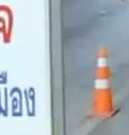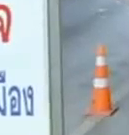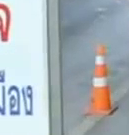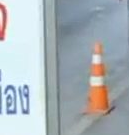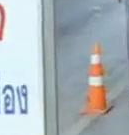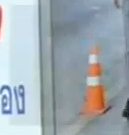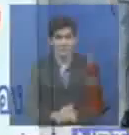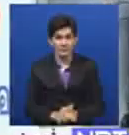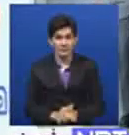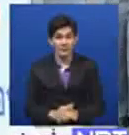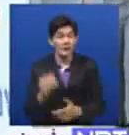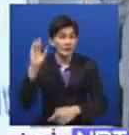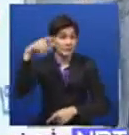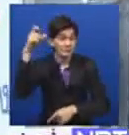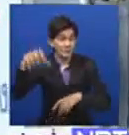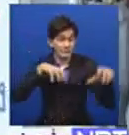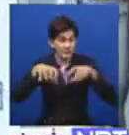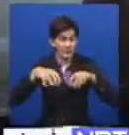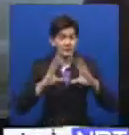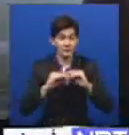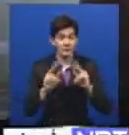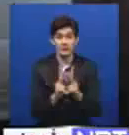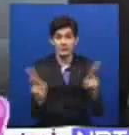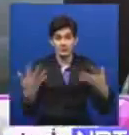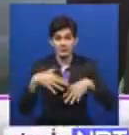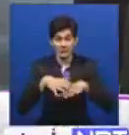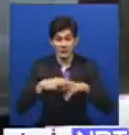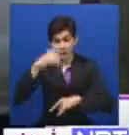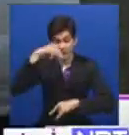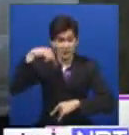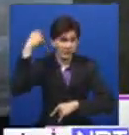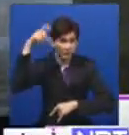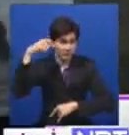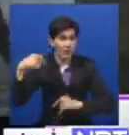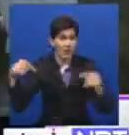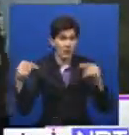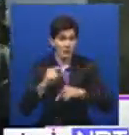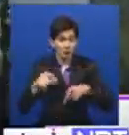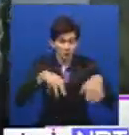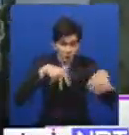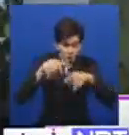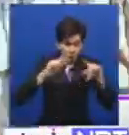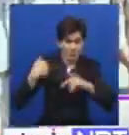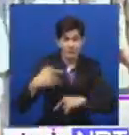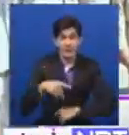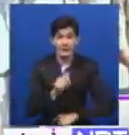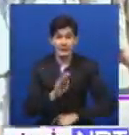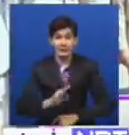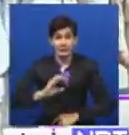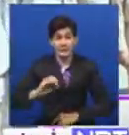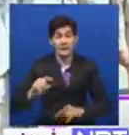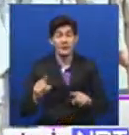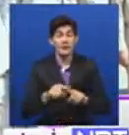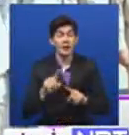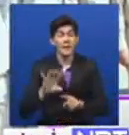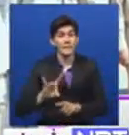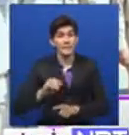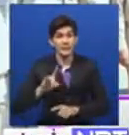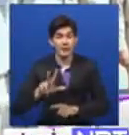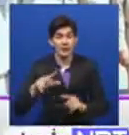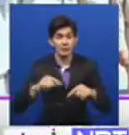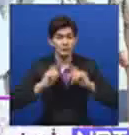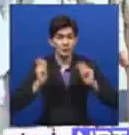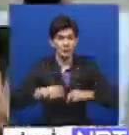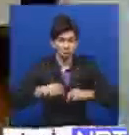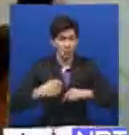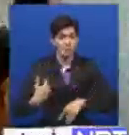ประเทศเมียนมาจัดการประชุมคณะกรรมการประสานงานชายแดนไทยเมียนมาระดับท้องถิ่นหรือ TBC ครั้งที่83เพื่อมีข้อตกล